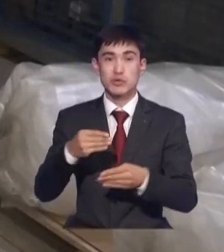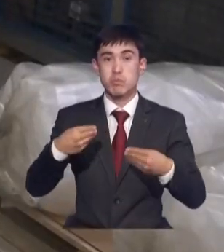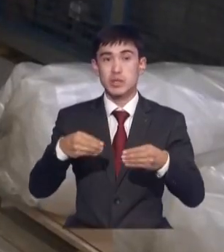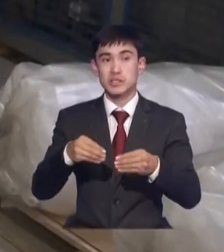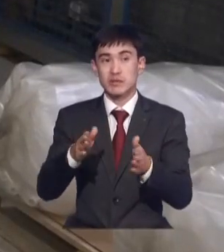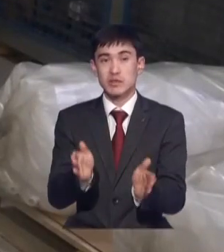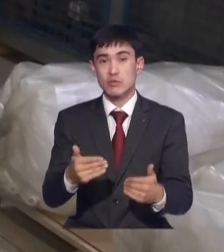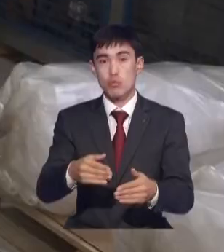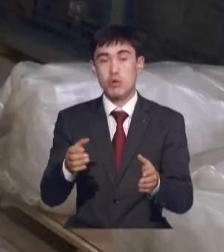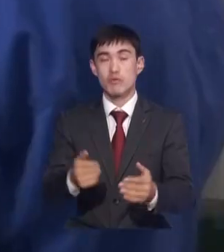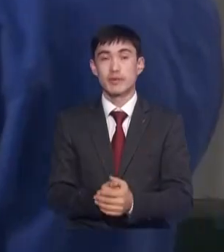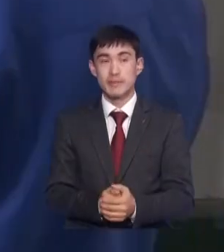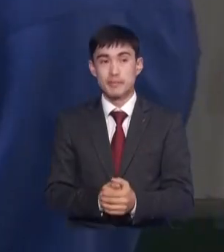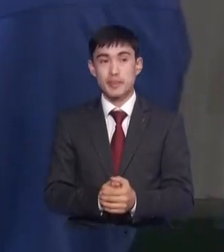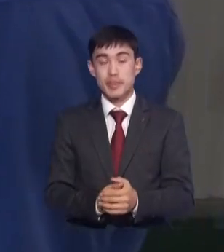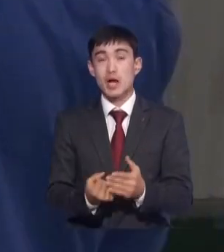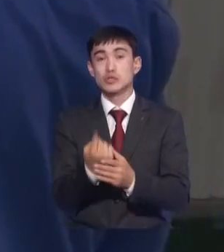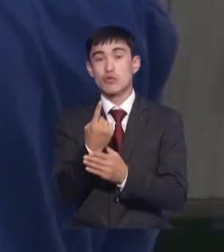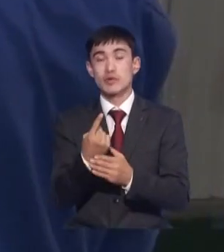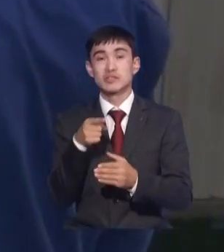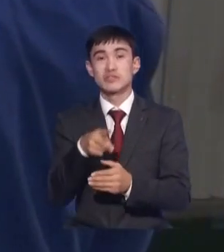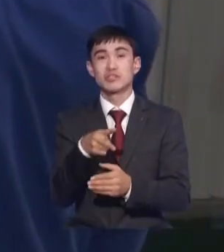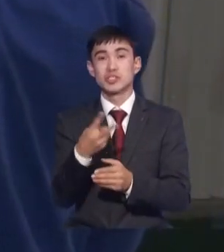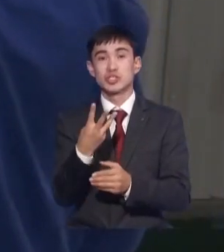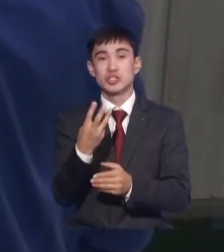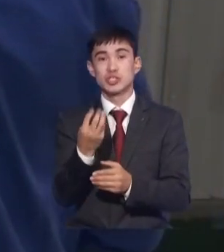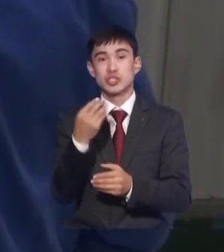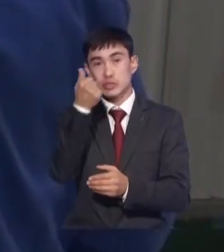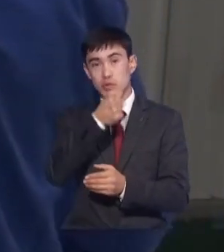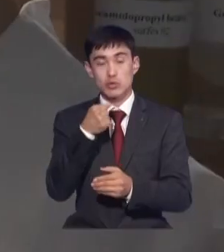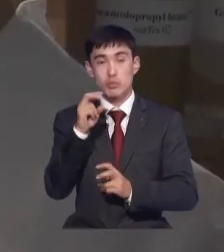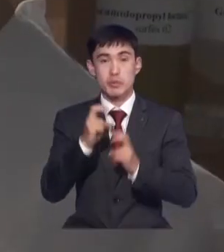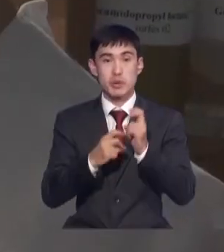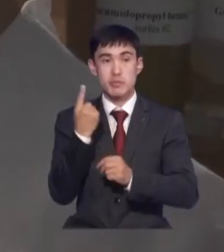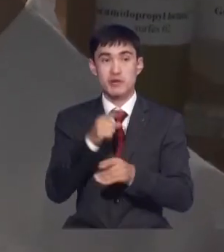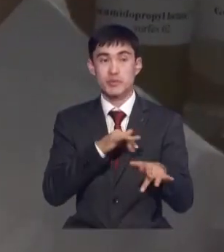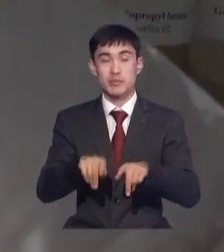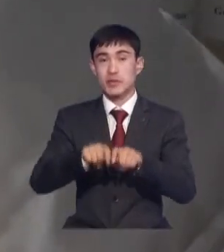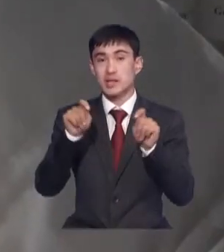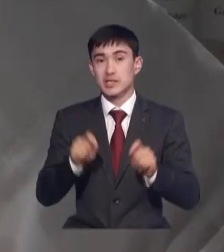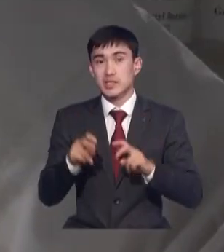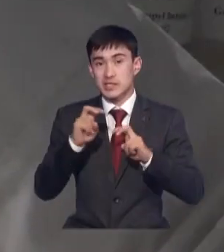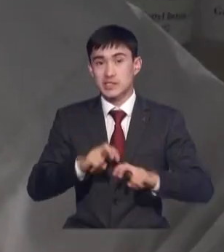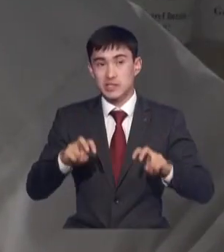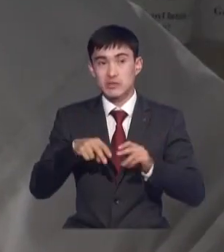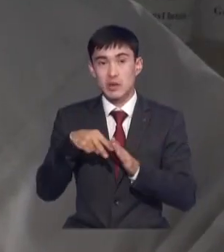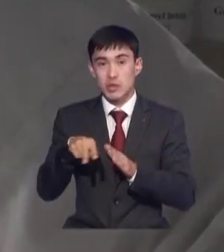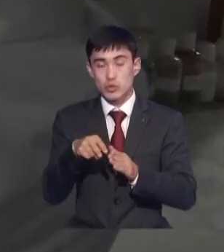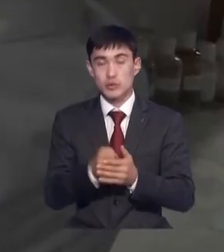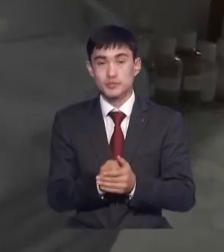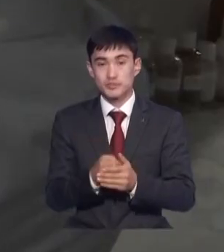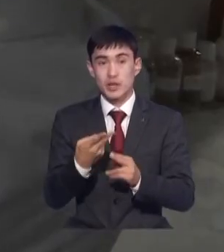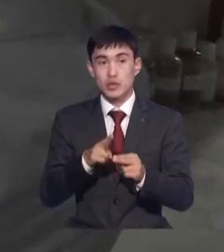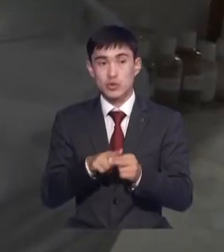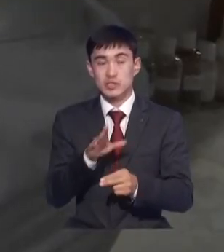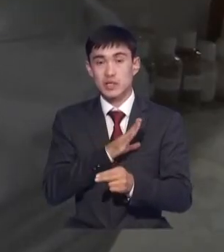пластиковую тару для упаковки. Основанное в 2004 году предприятие первым делом открыло исследовательскую лабораторию,